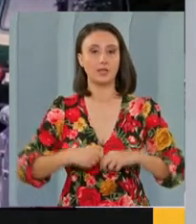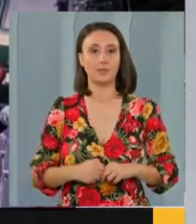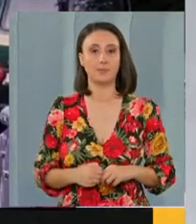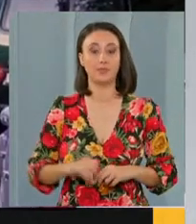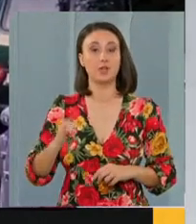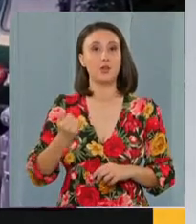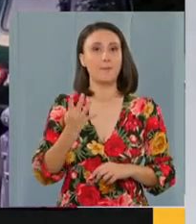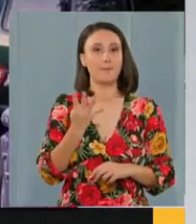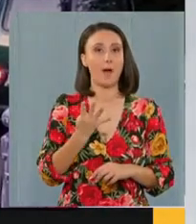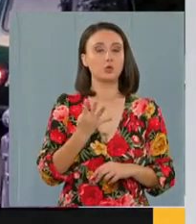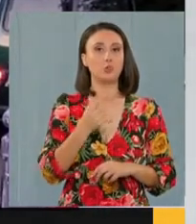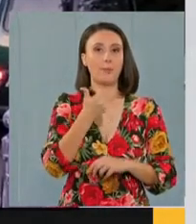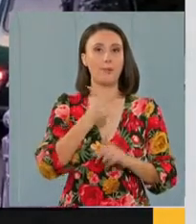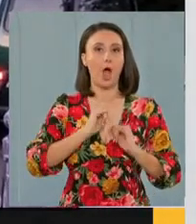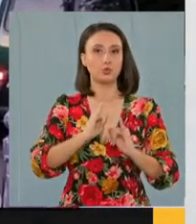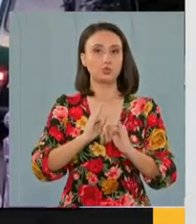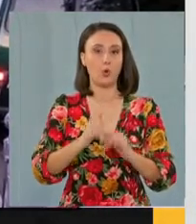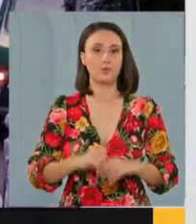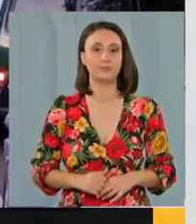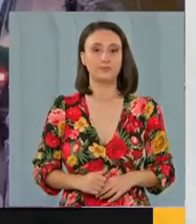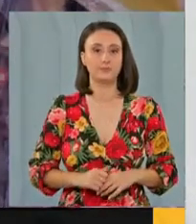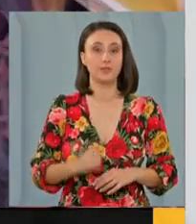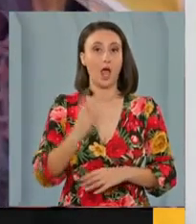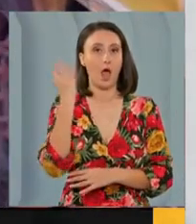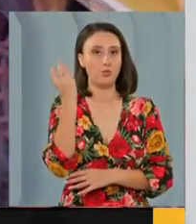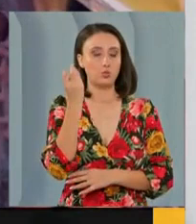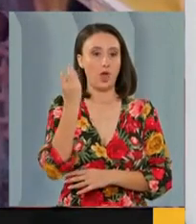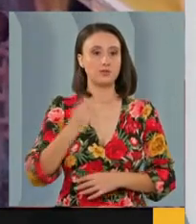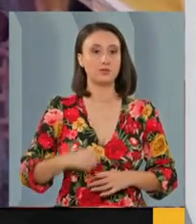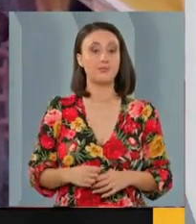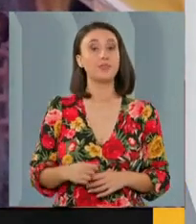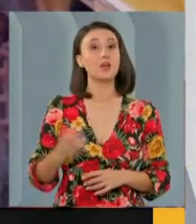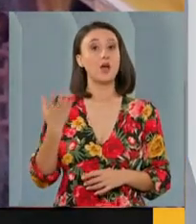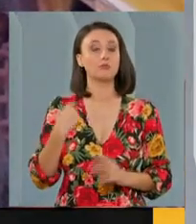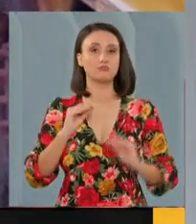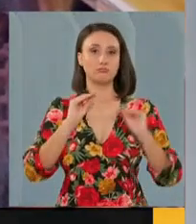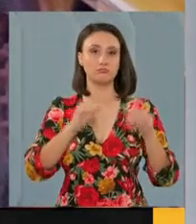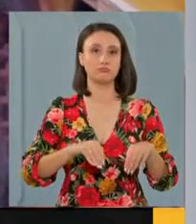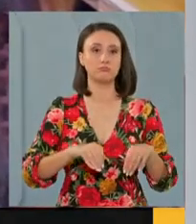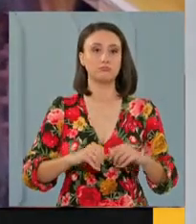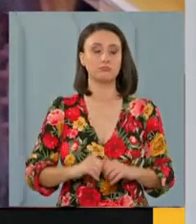și 4 de prim ajutor, iar de la ambulanță au fost deplasate